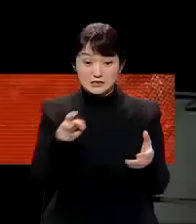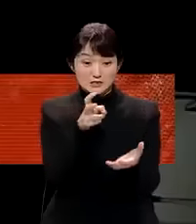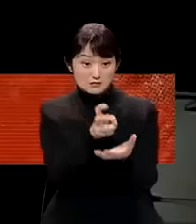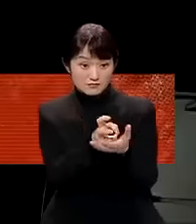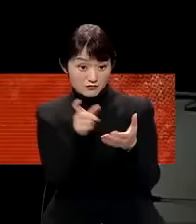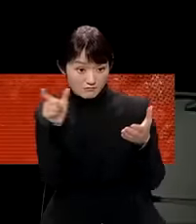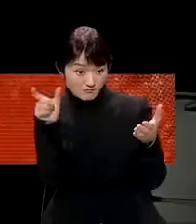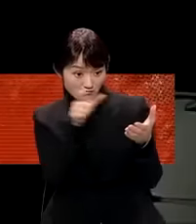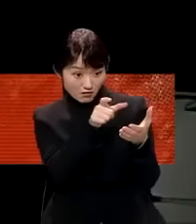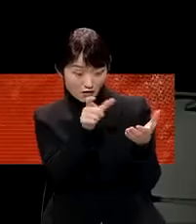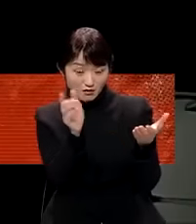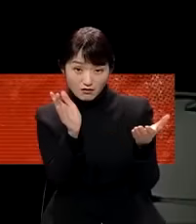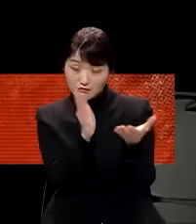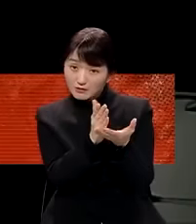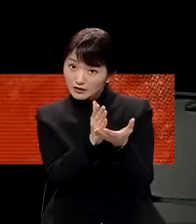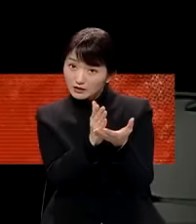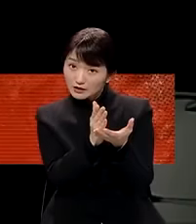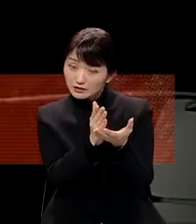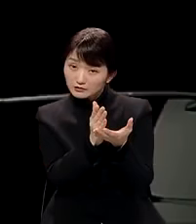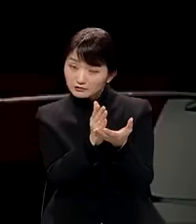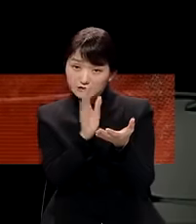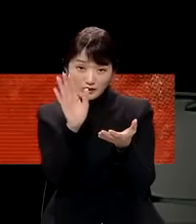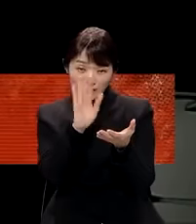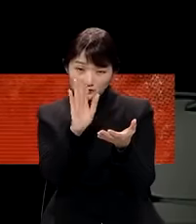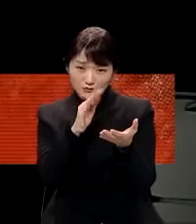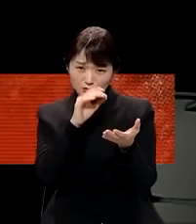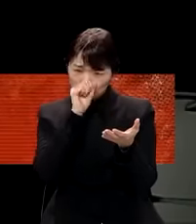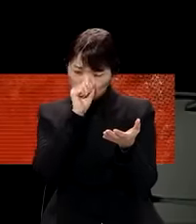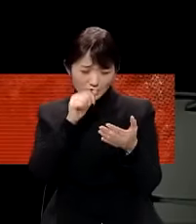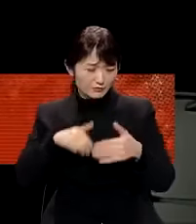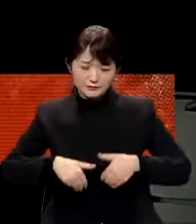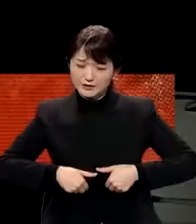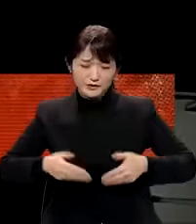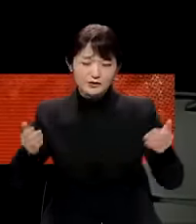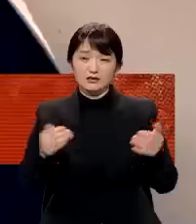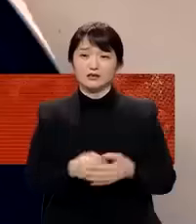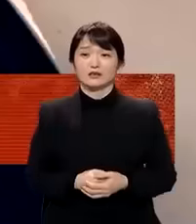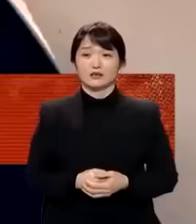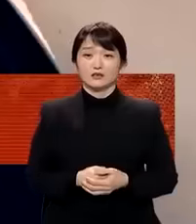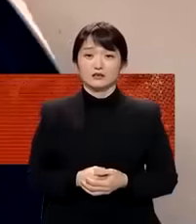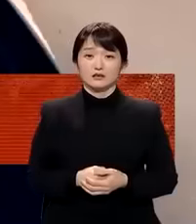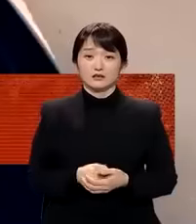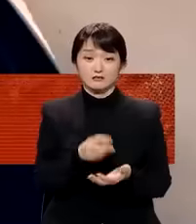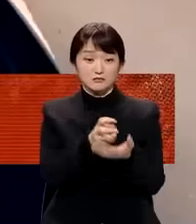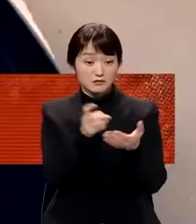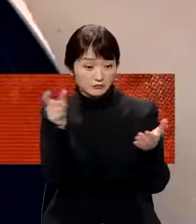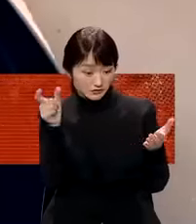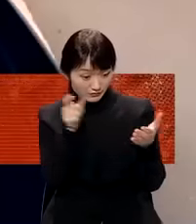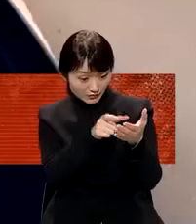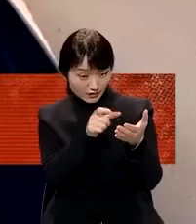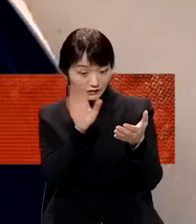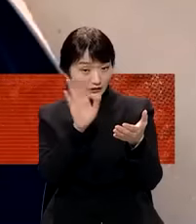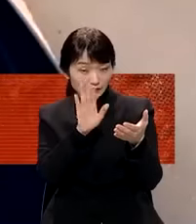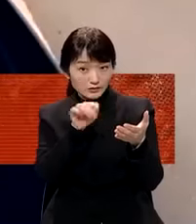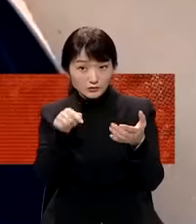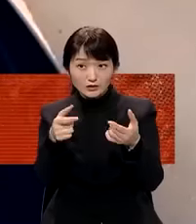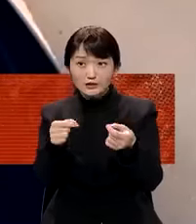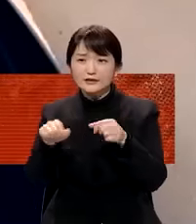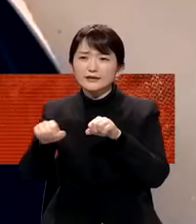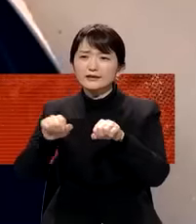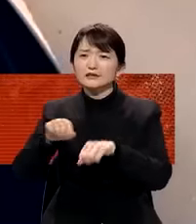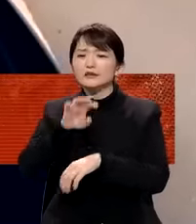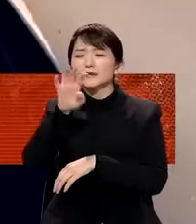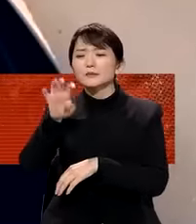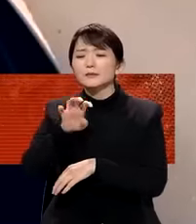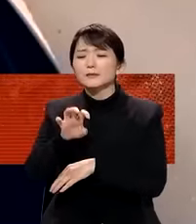이렇게 비켜 갔다고 좋아할 거 하나도 없습니다 지금 비겨 갔다고 앞으로 저런 행동 계속 하게 되면요 어 나중에 정말 그 중